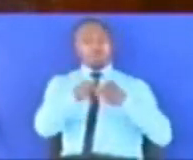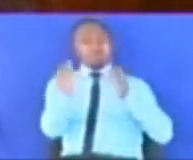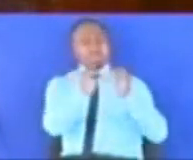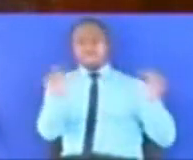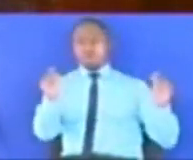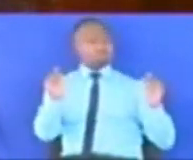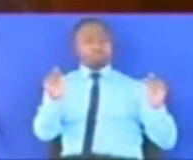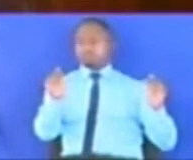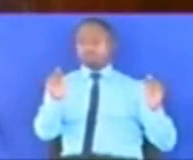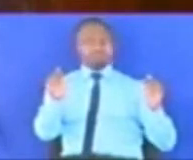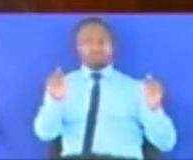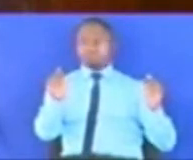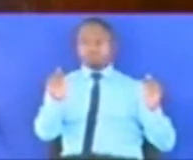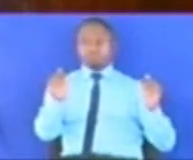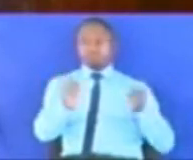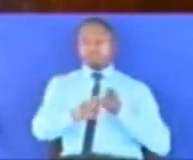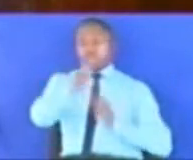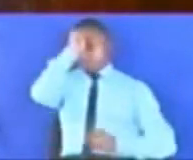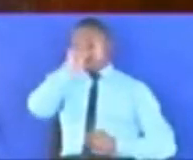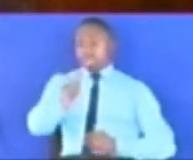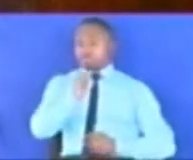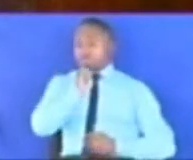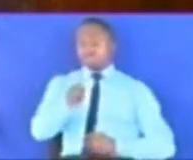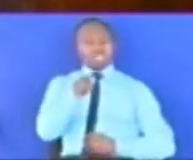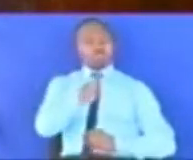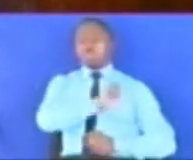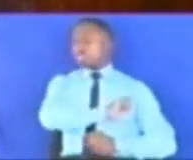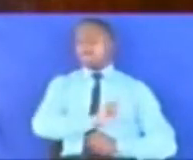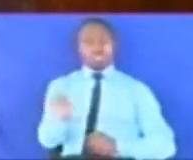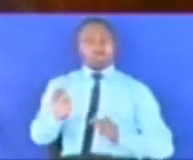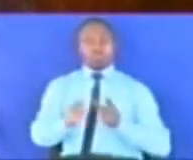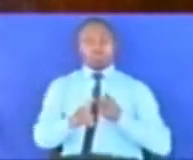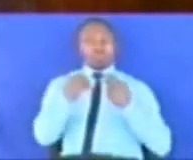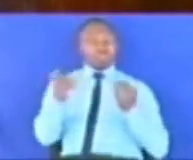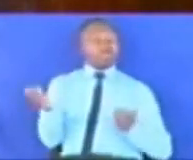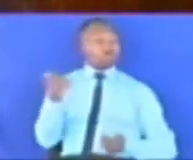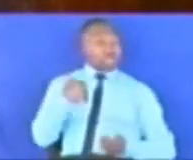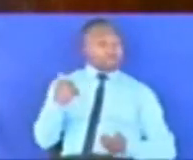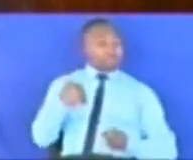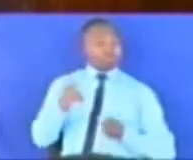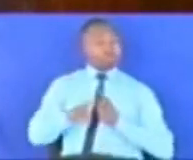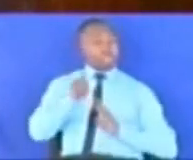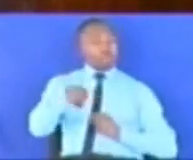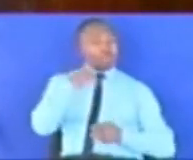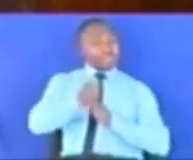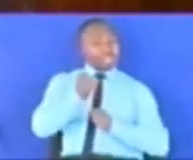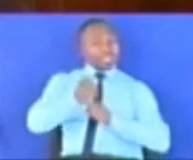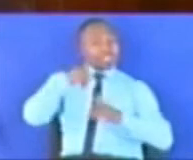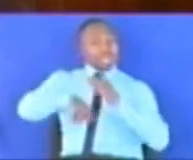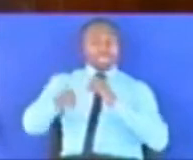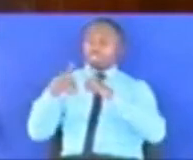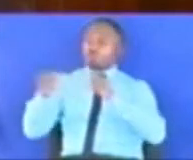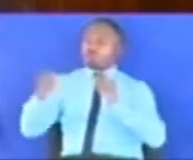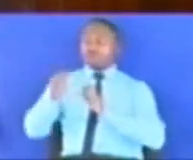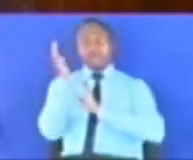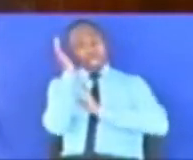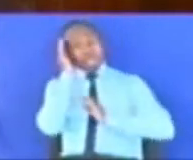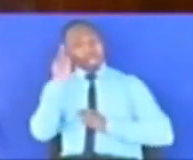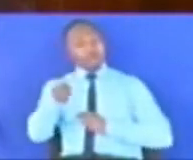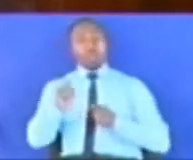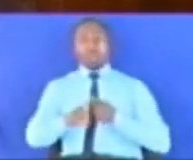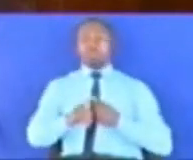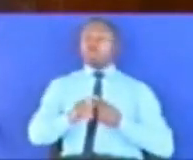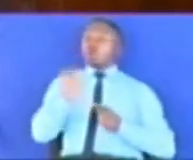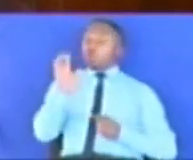sawa. Mheshimiwa Spika, hiyo sio sawa sawa. Tena tunaambiwa kwa hao watumishi waliokuwa Kinondoni na Ilala